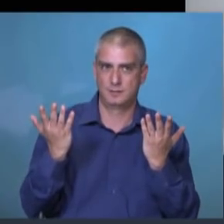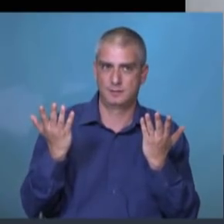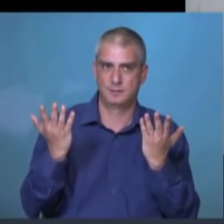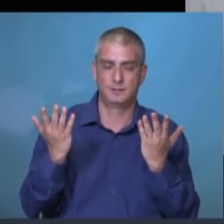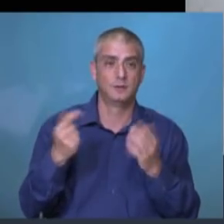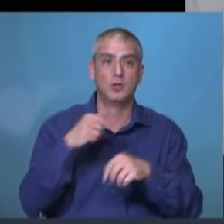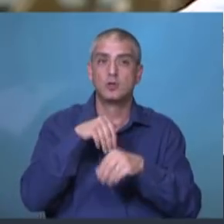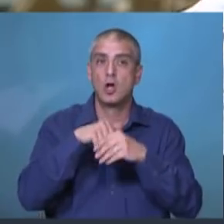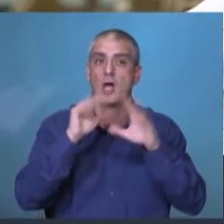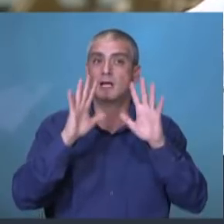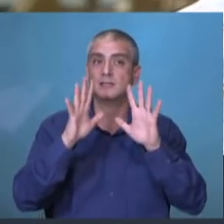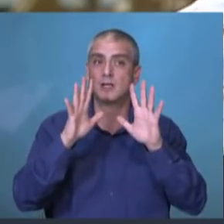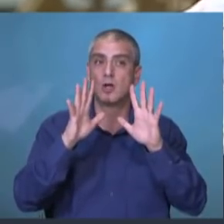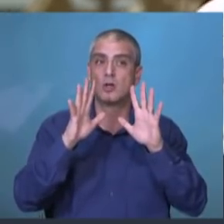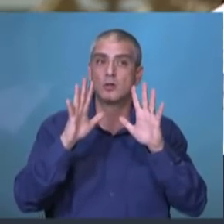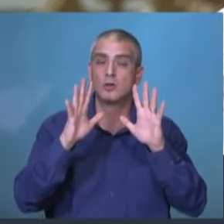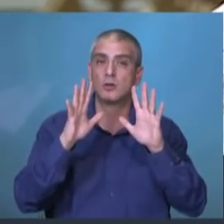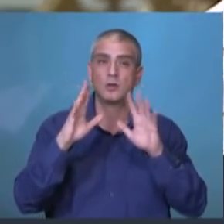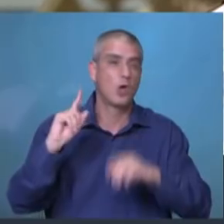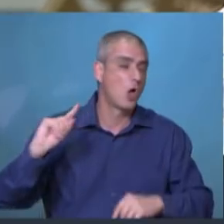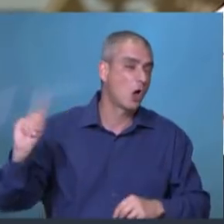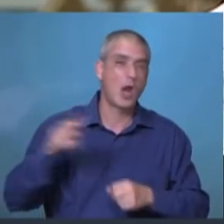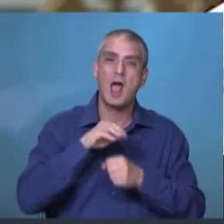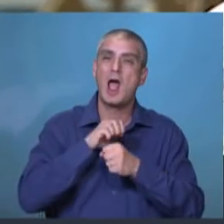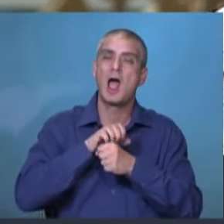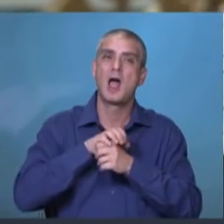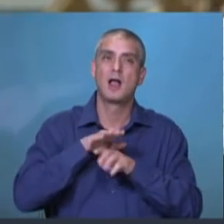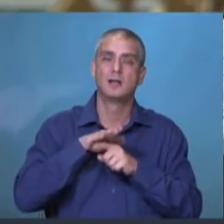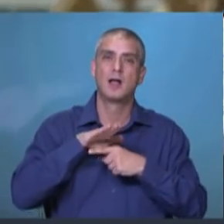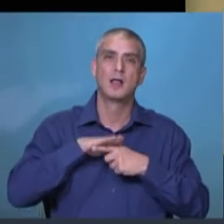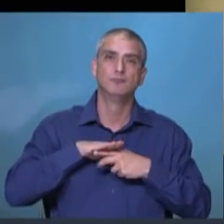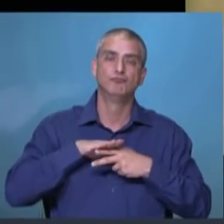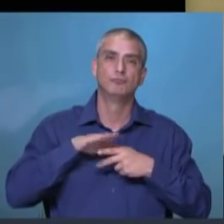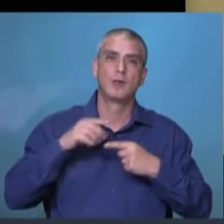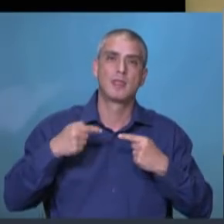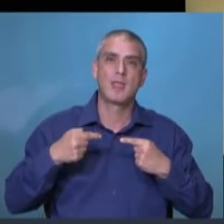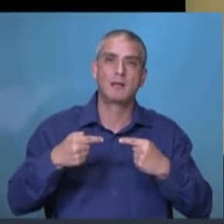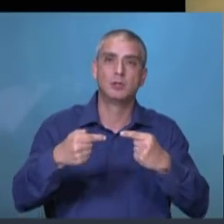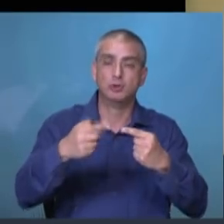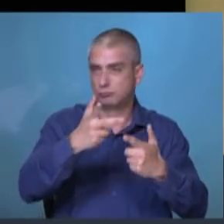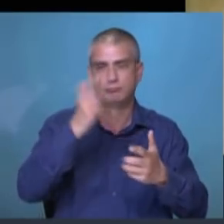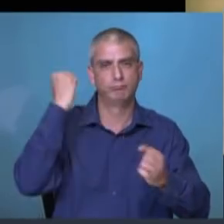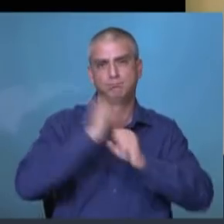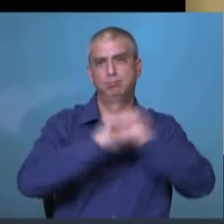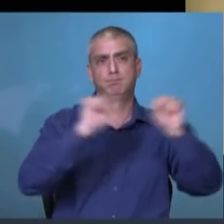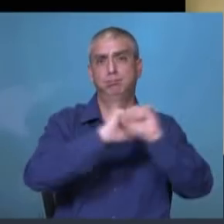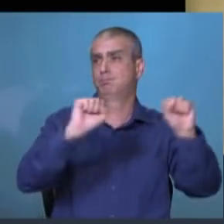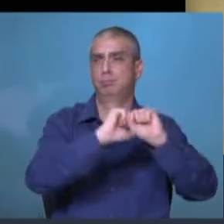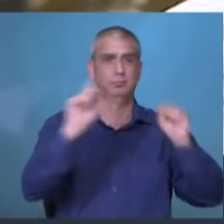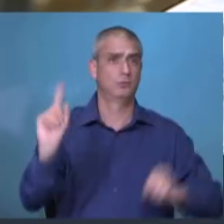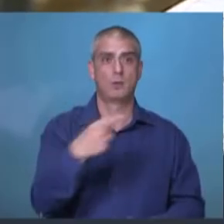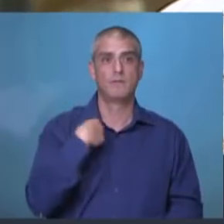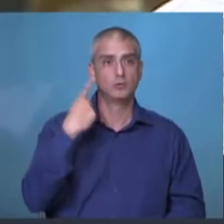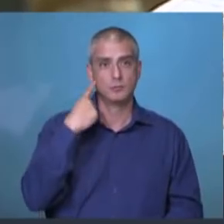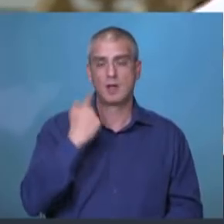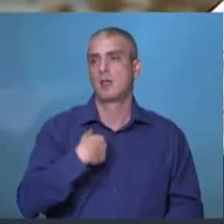ב-10 דקות נפגעו כל הנגמשים של החרמש, ואני שומע בקשר הגדודית, נפגעתי